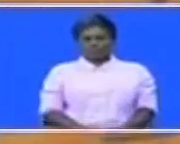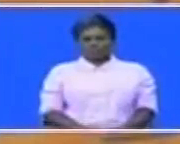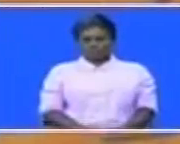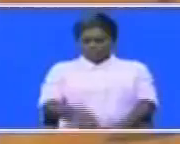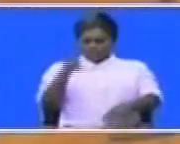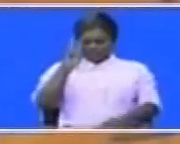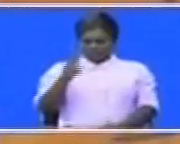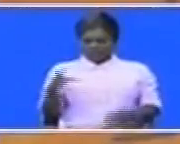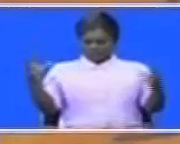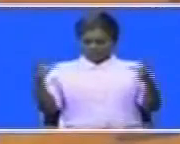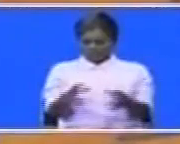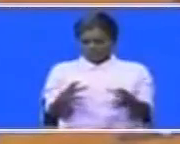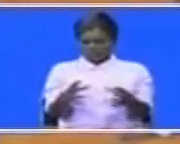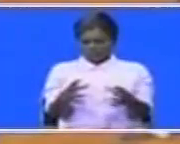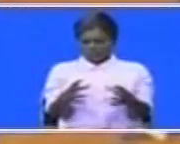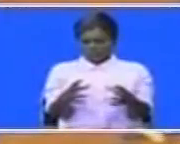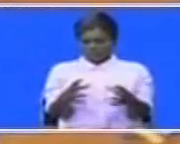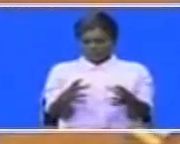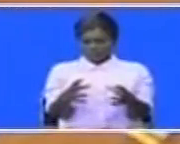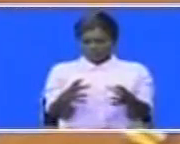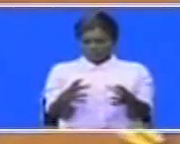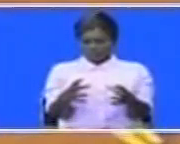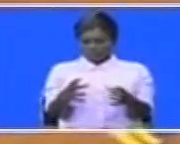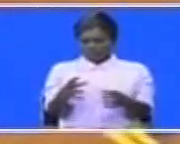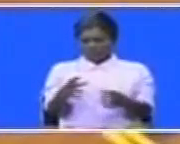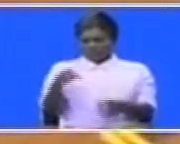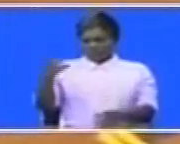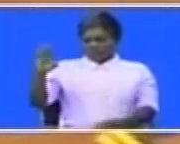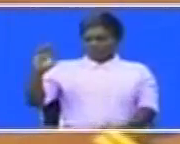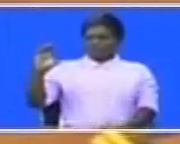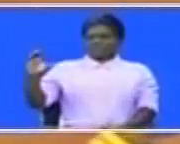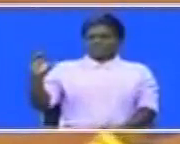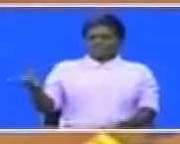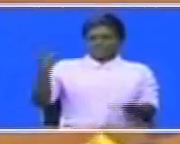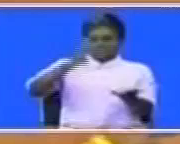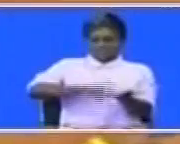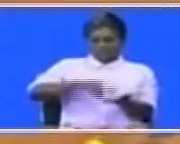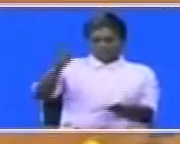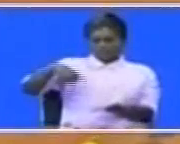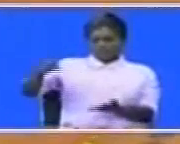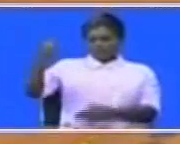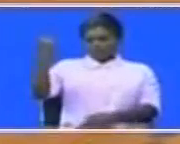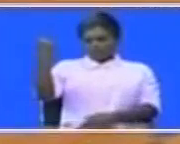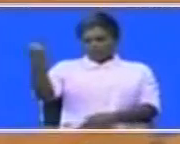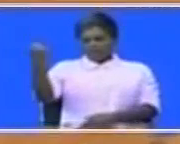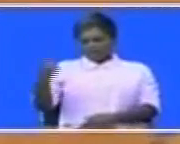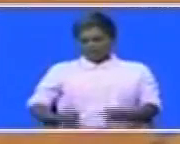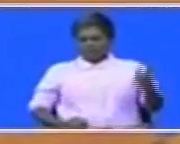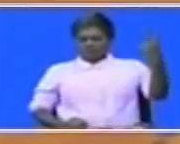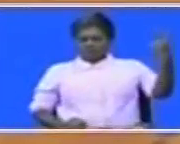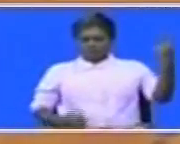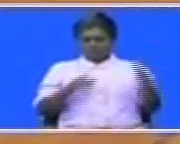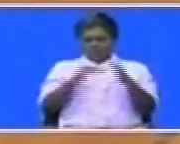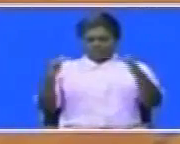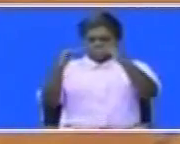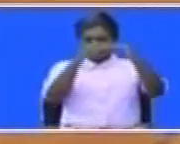Kwingineko mtazamaji, timu ama klabu ya Menyinkwa FC ilitoka nyuma na kuandikisha ushindi wa mabao 3-2 dhidi ya Equity